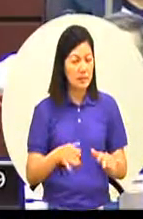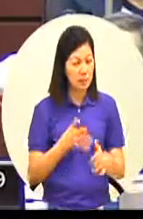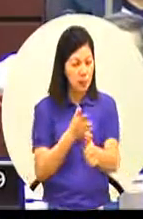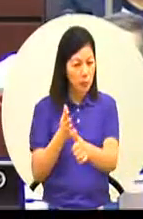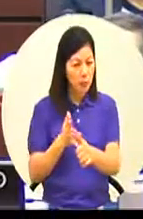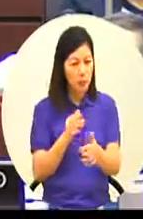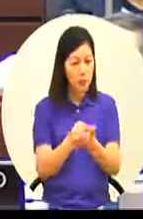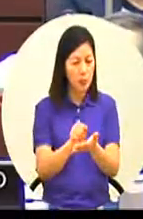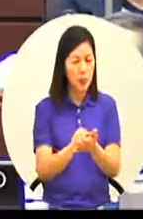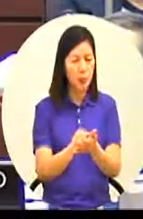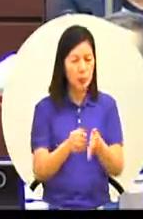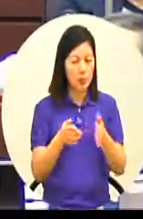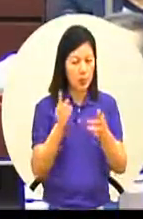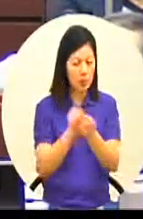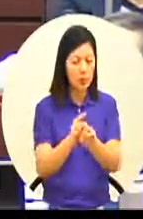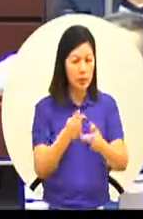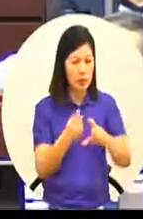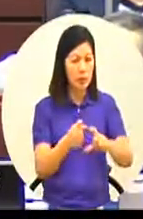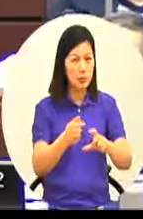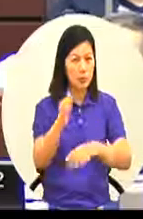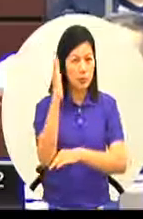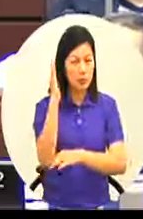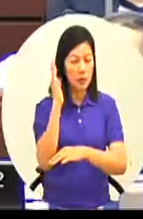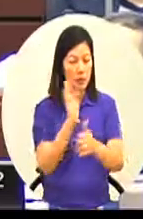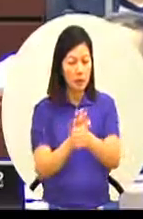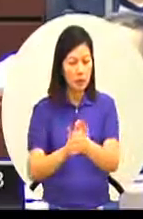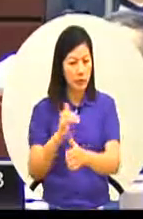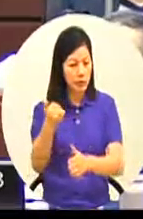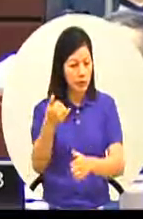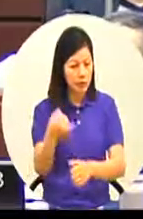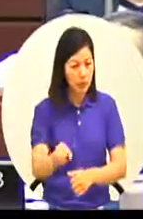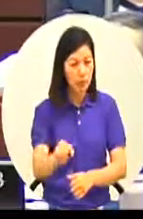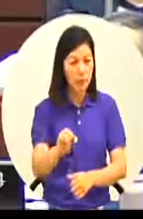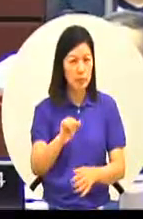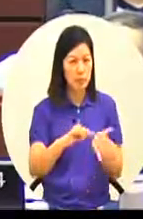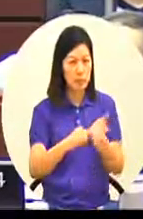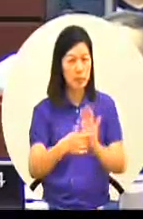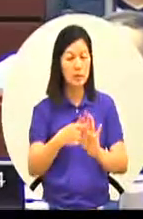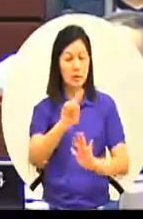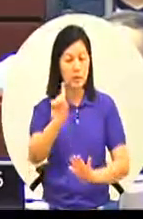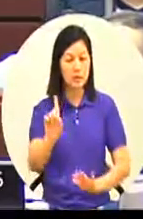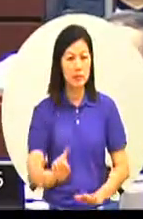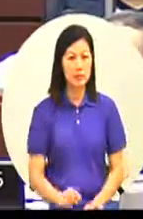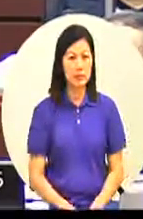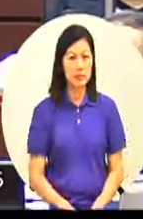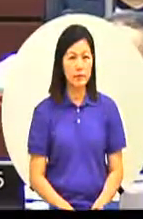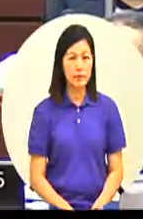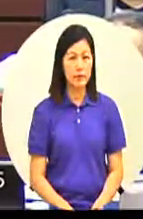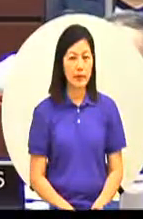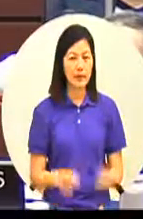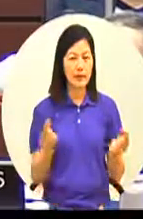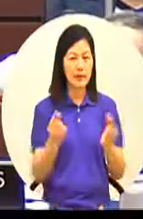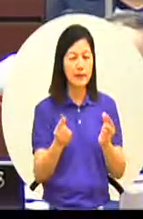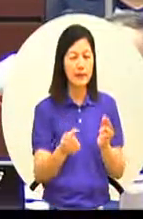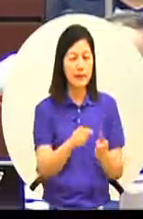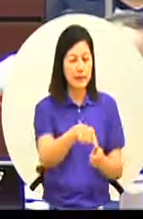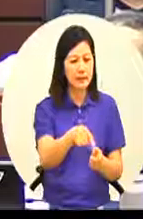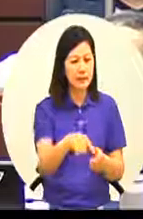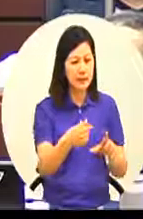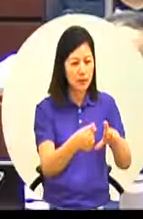区政，譬如说我是区公所，他的服务态度怎么样？至于说这一个区呢，他譬如说交通怎么